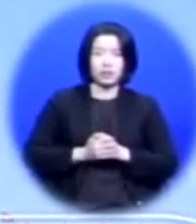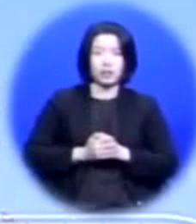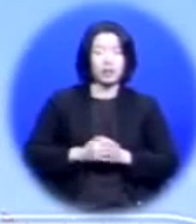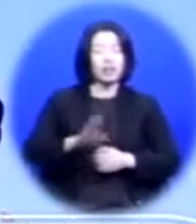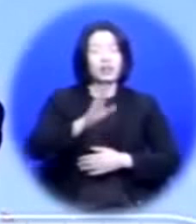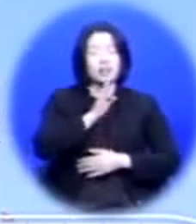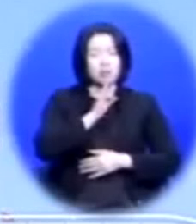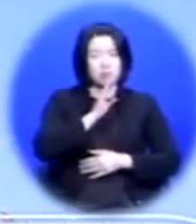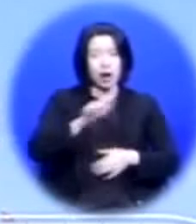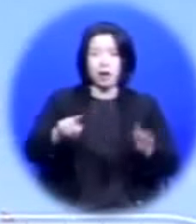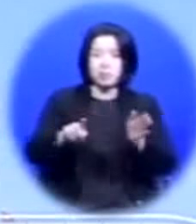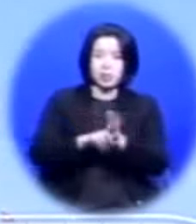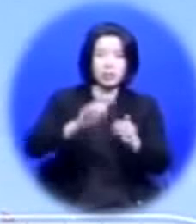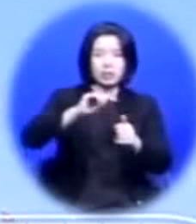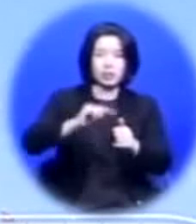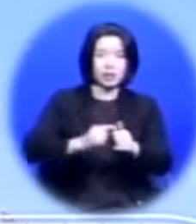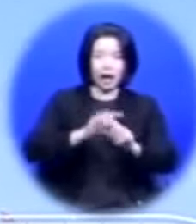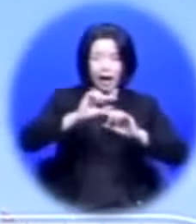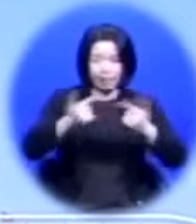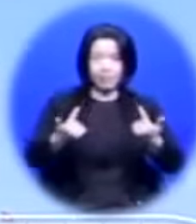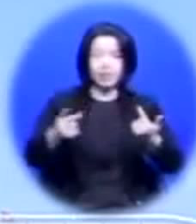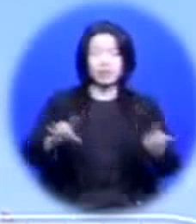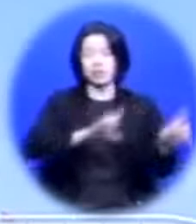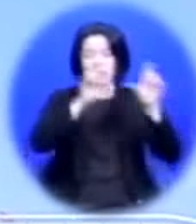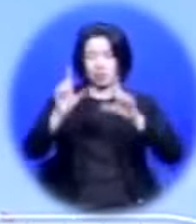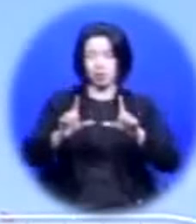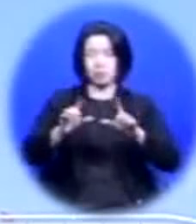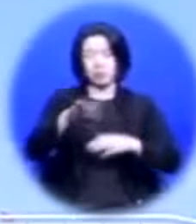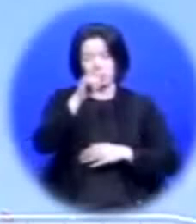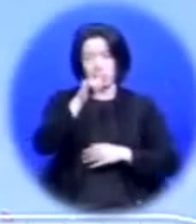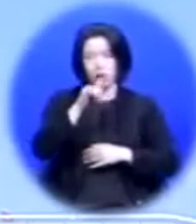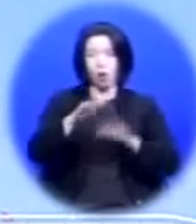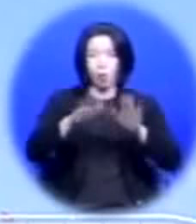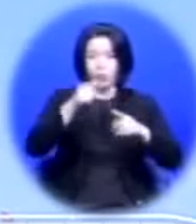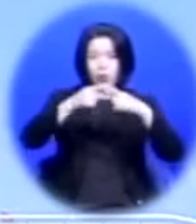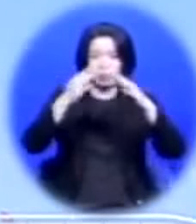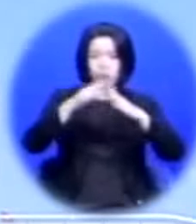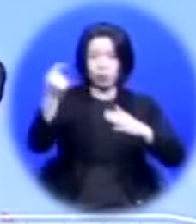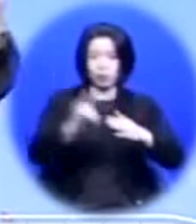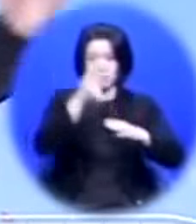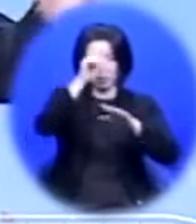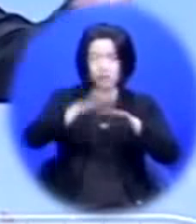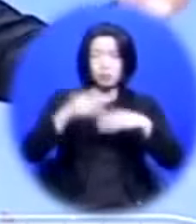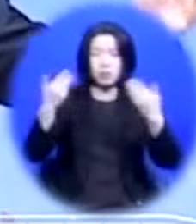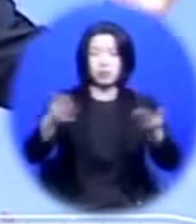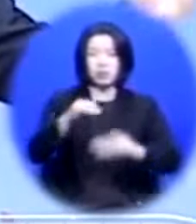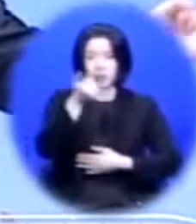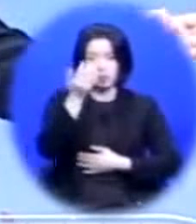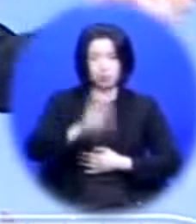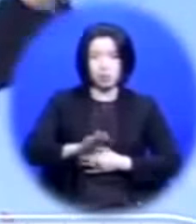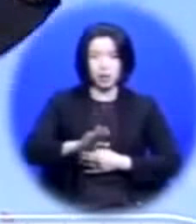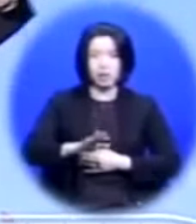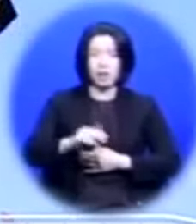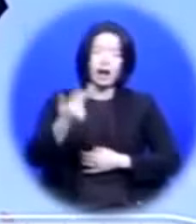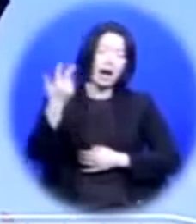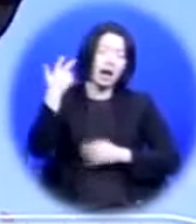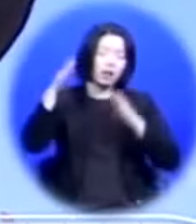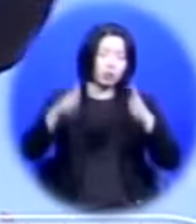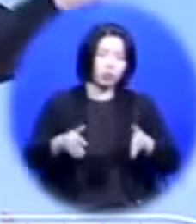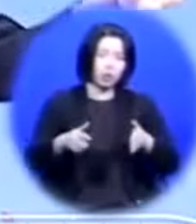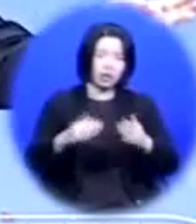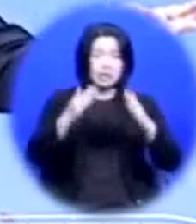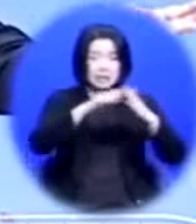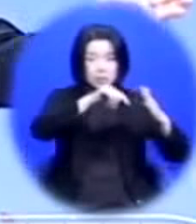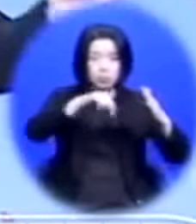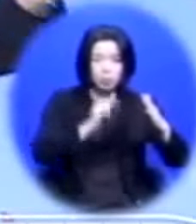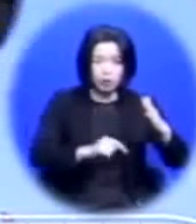정말 믿어지지 않는 삶을 살아 오늘 교회 와서 예배는 드리지만 실제로 한 주간 동안에 집에서 가정 또